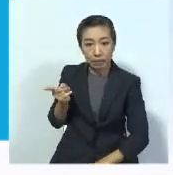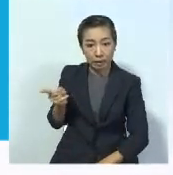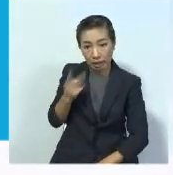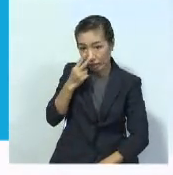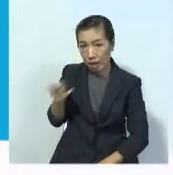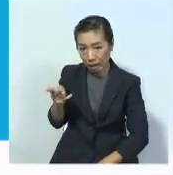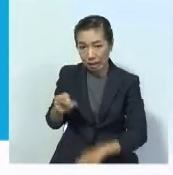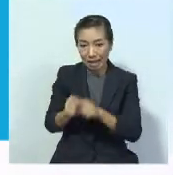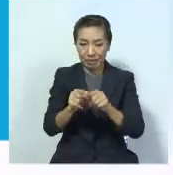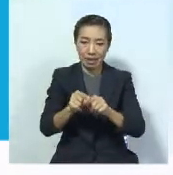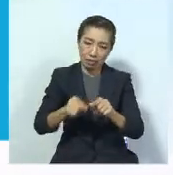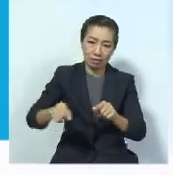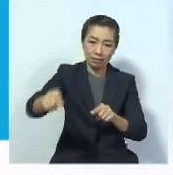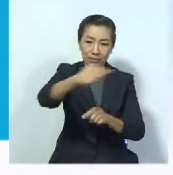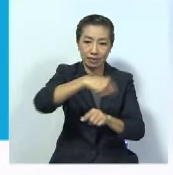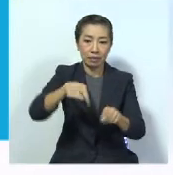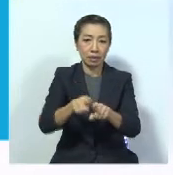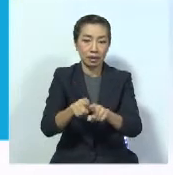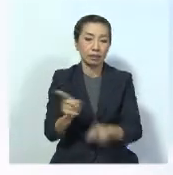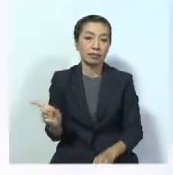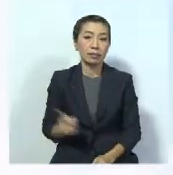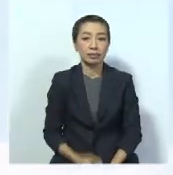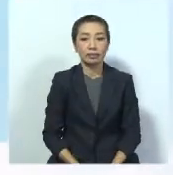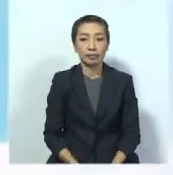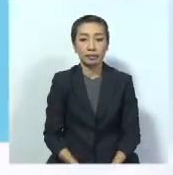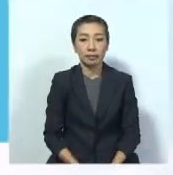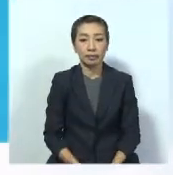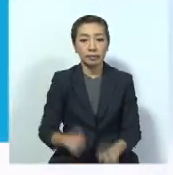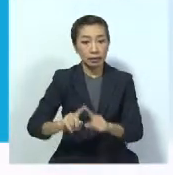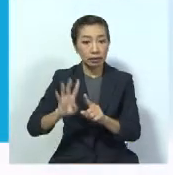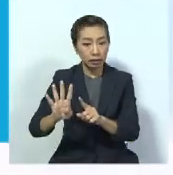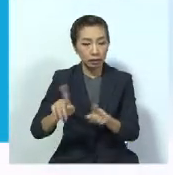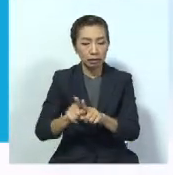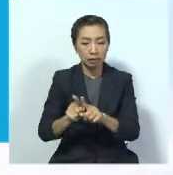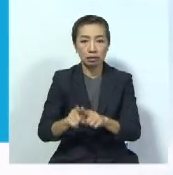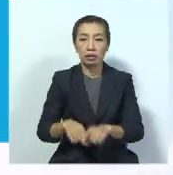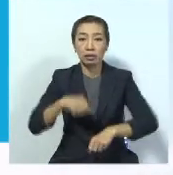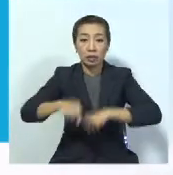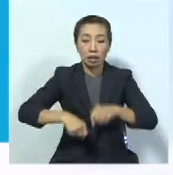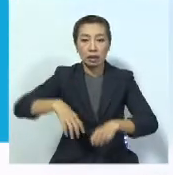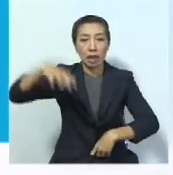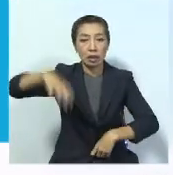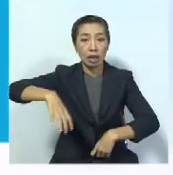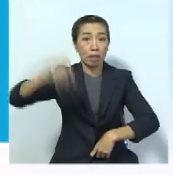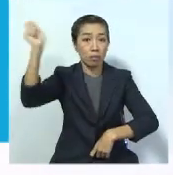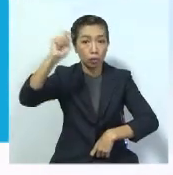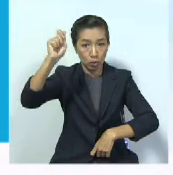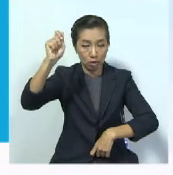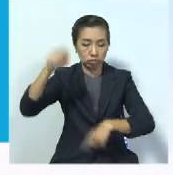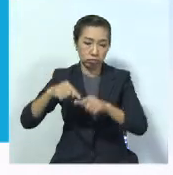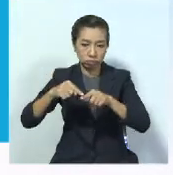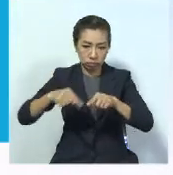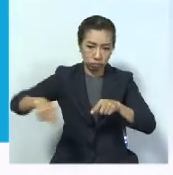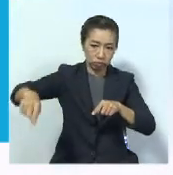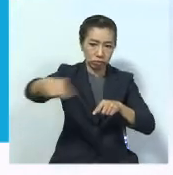ที่ทำให้คุณผู้ชมได้เห็นเลยนะคะส่วนเส้นทางที่4ค่ะขบวนปั่นจักรยานสนามหลวงระยะทาง11กิโล